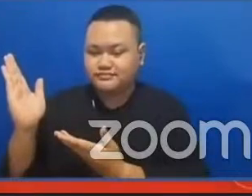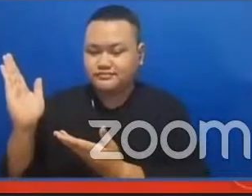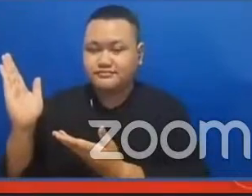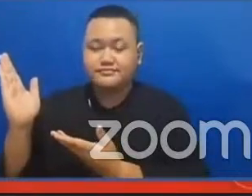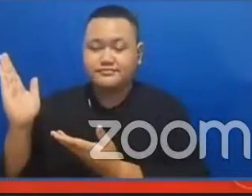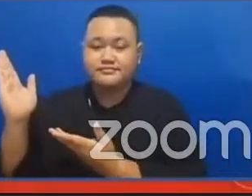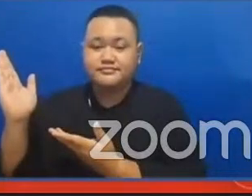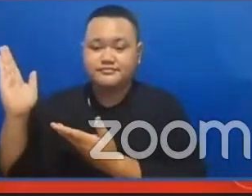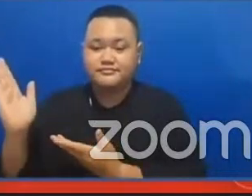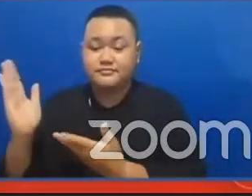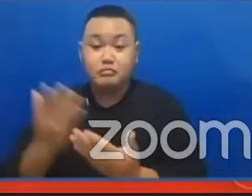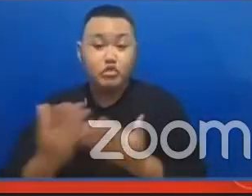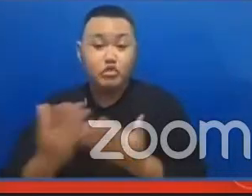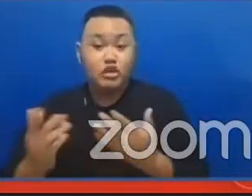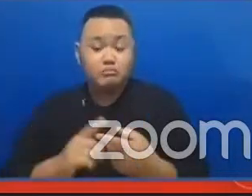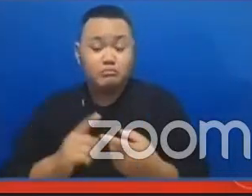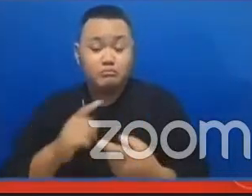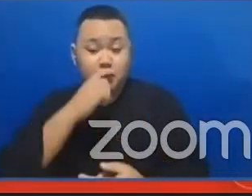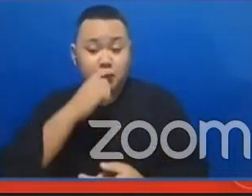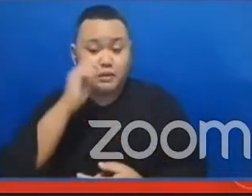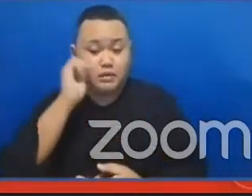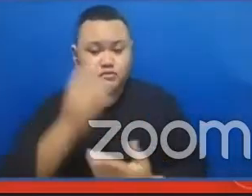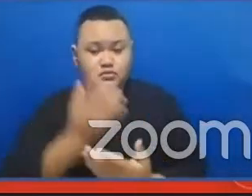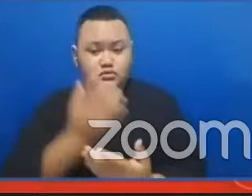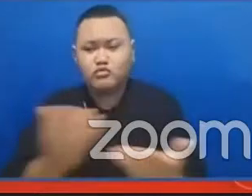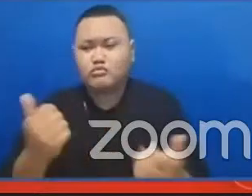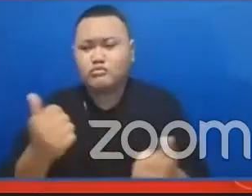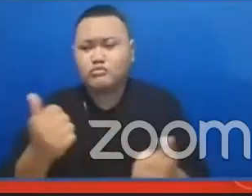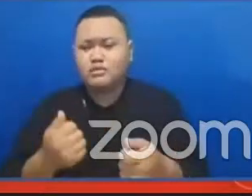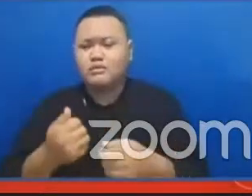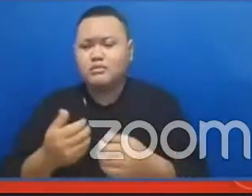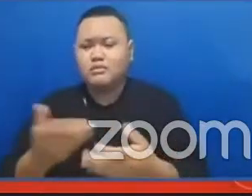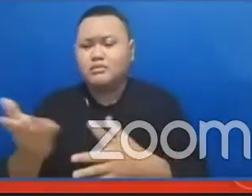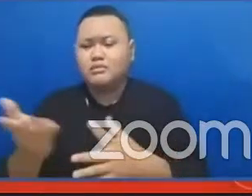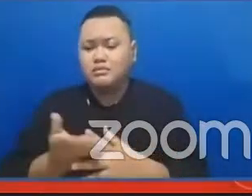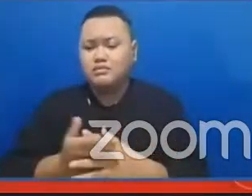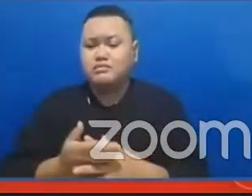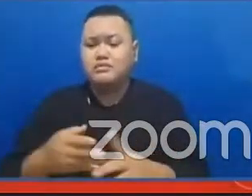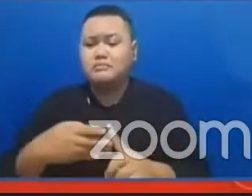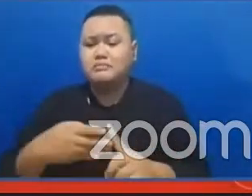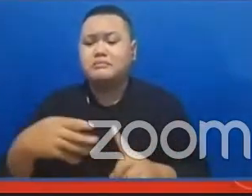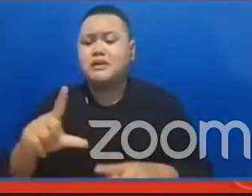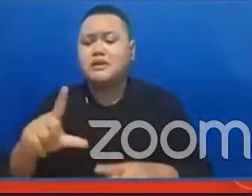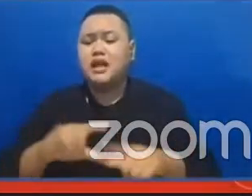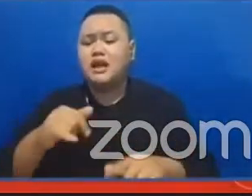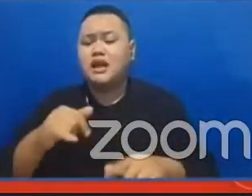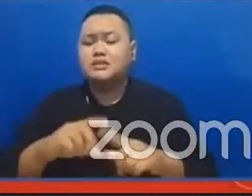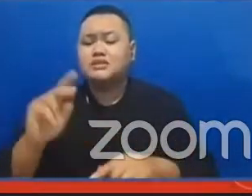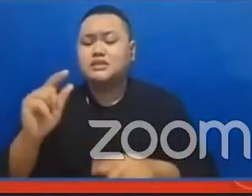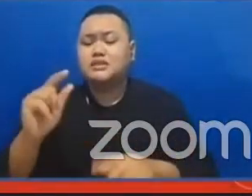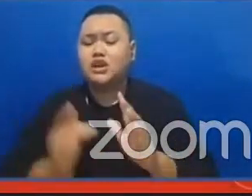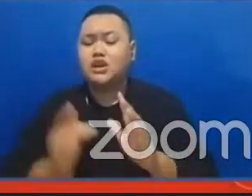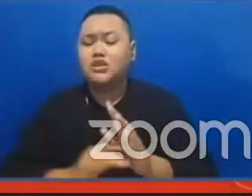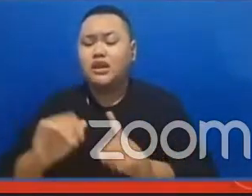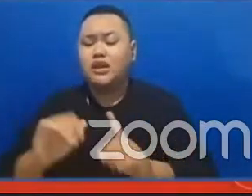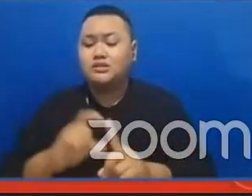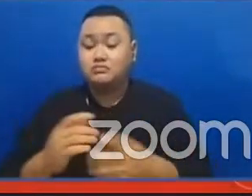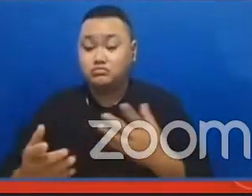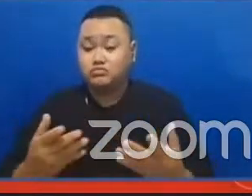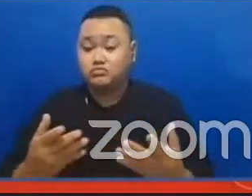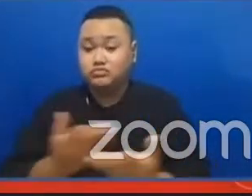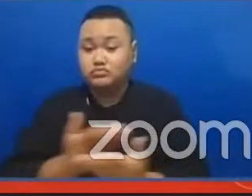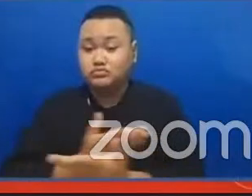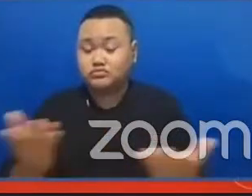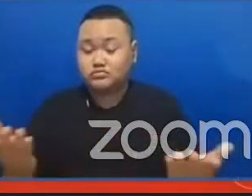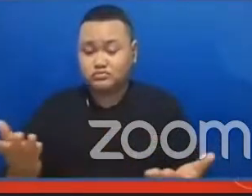vlab.belajar.kemdikbud.go.id. Tapi akan lebih mudah Bapak Ibu langsung akses ke belajar ID saja. Nah, tadi kalau nggak salah